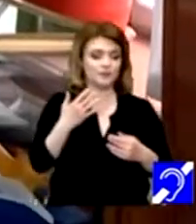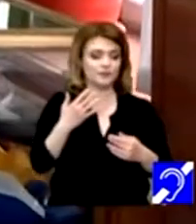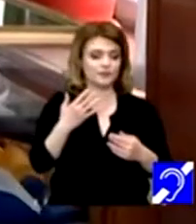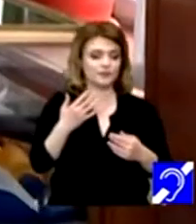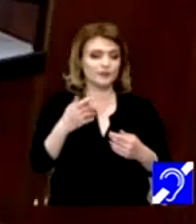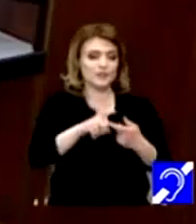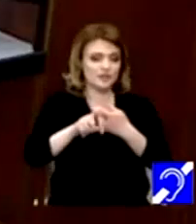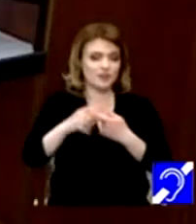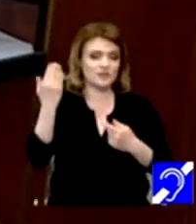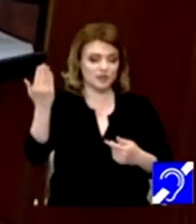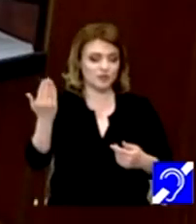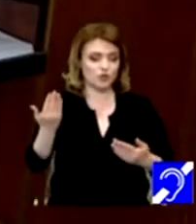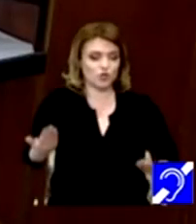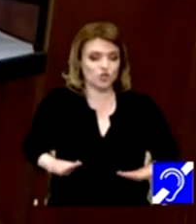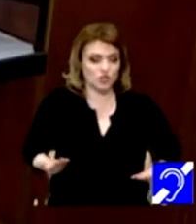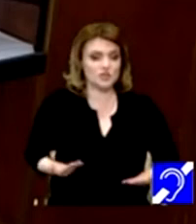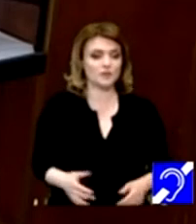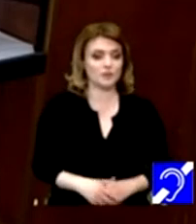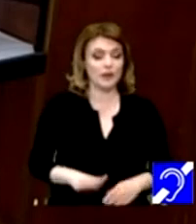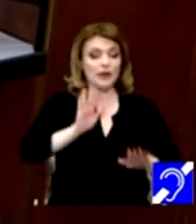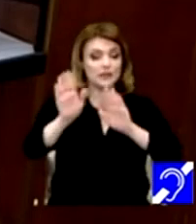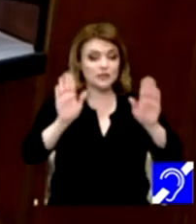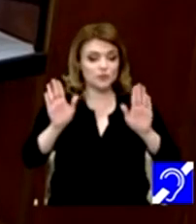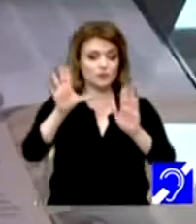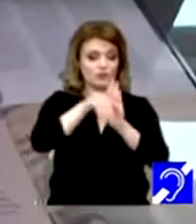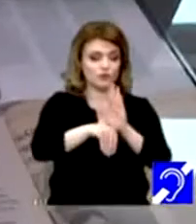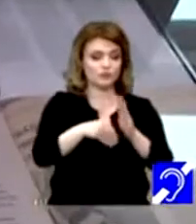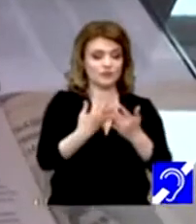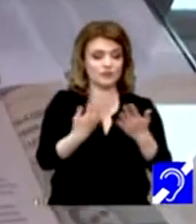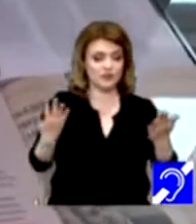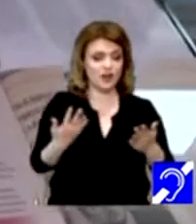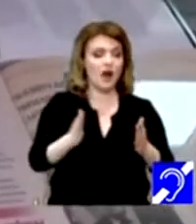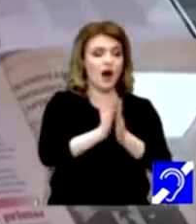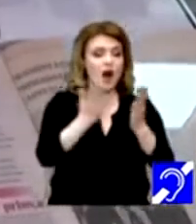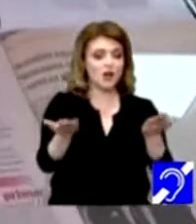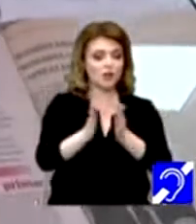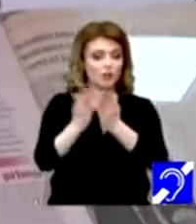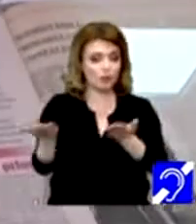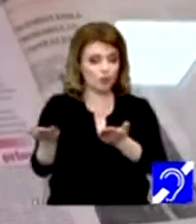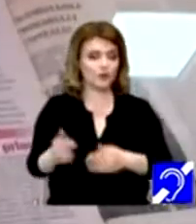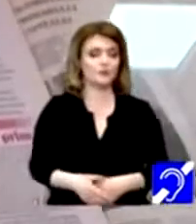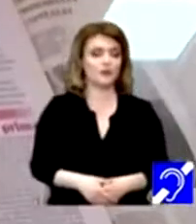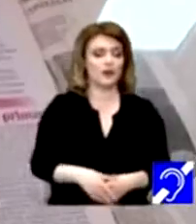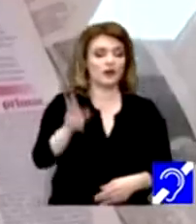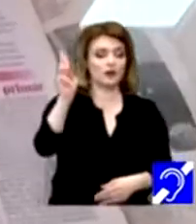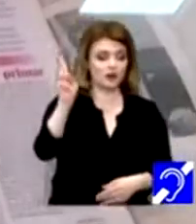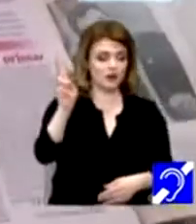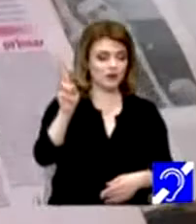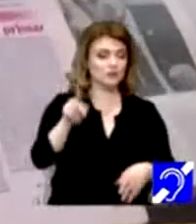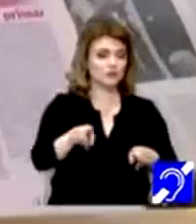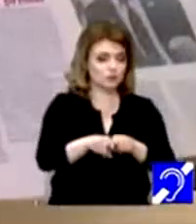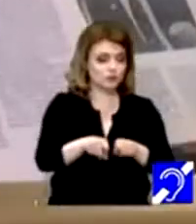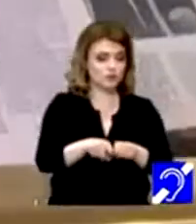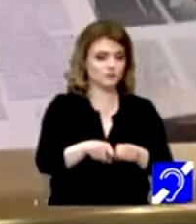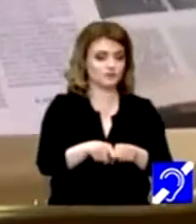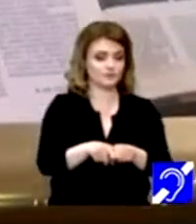Republicii Moldova. În expoziție se regăsesc monografii și albume care la fel